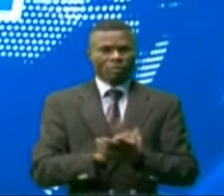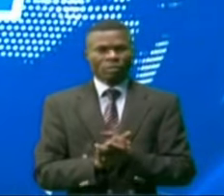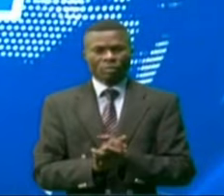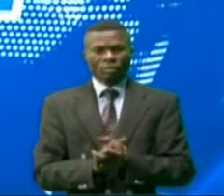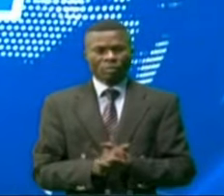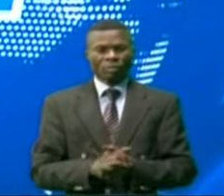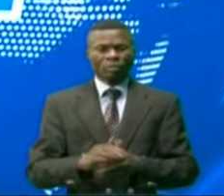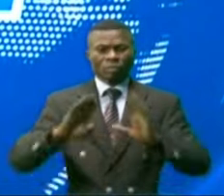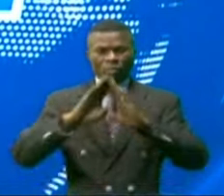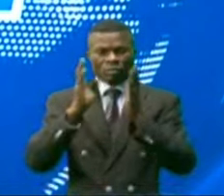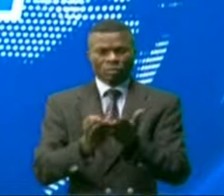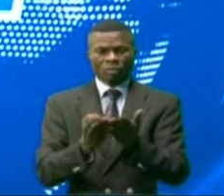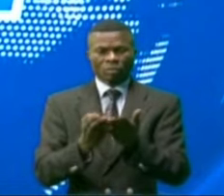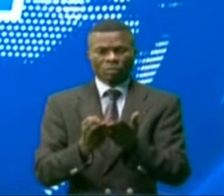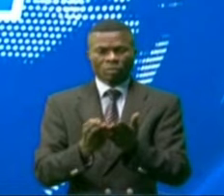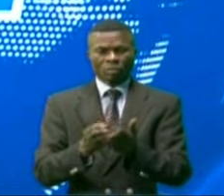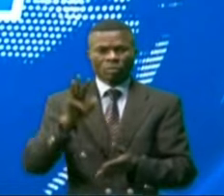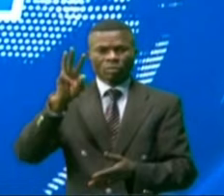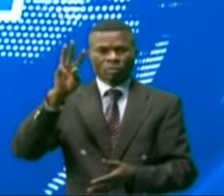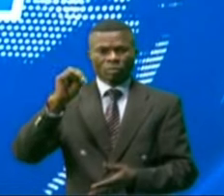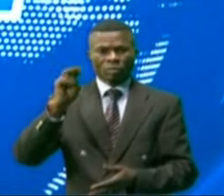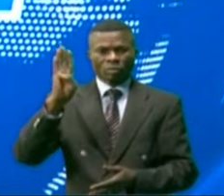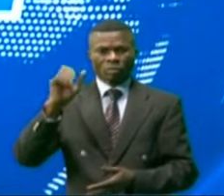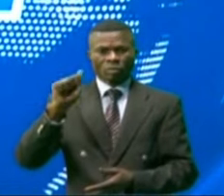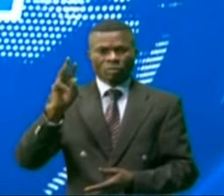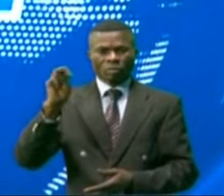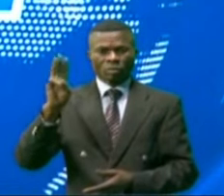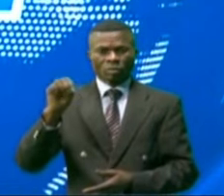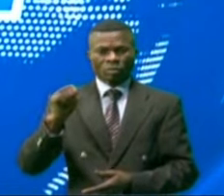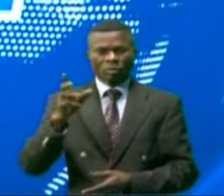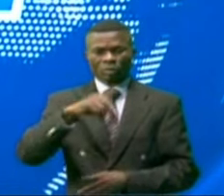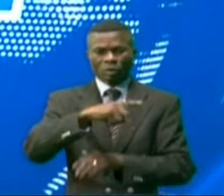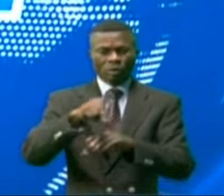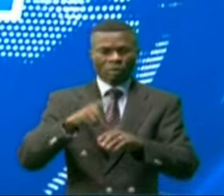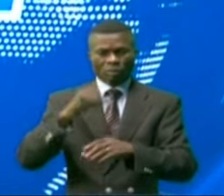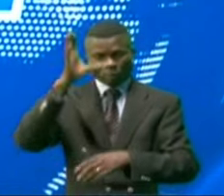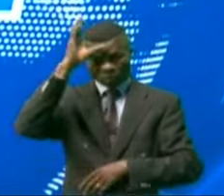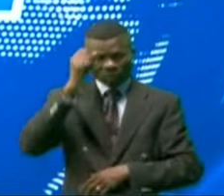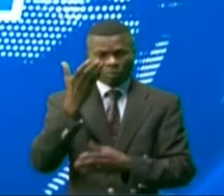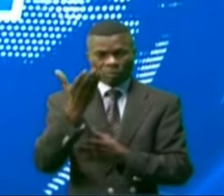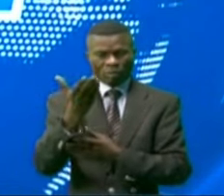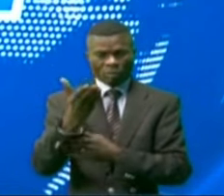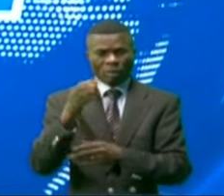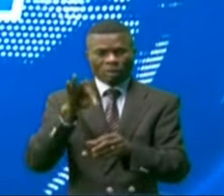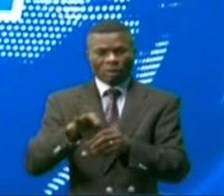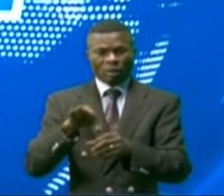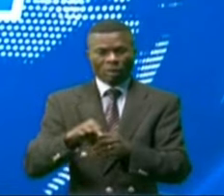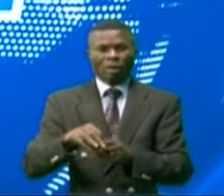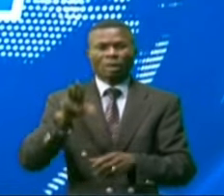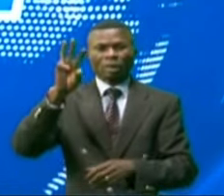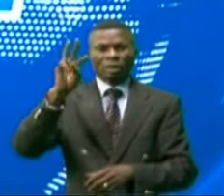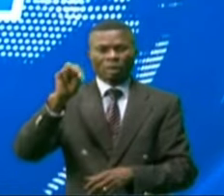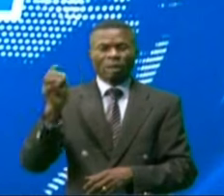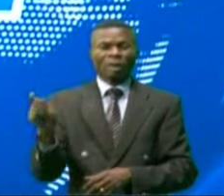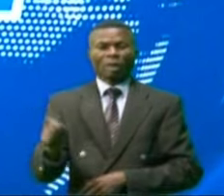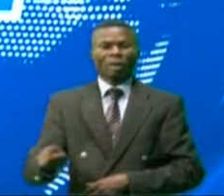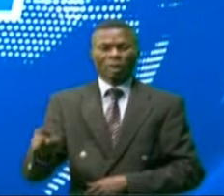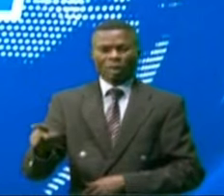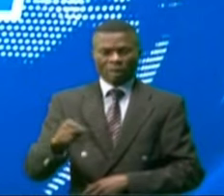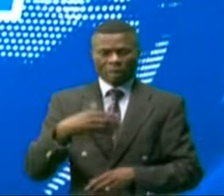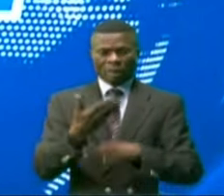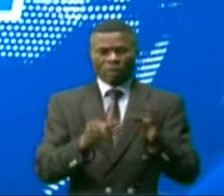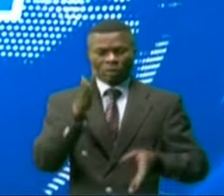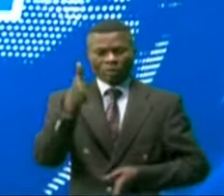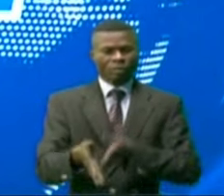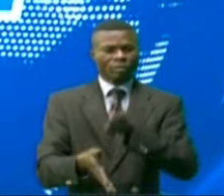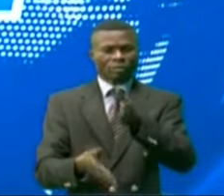Les membres du regroupement Bambaku dans la province du Kwilu appellent à l'organisation des élections à Massimanimba. Ils l'ont fait à travers une marche